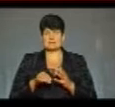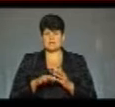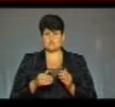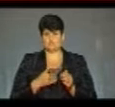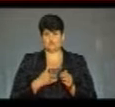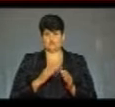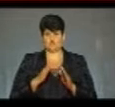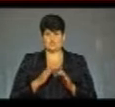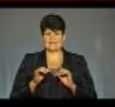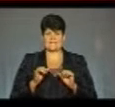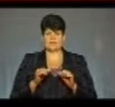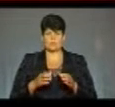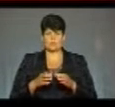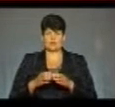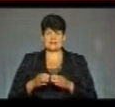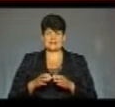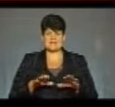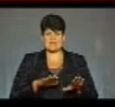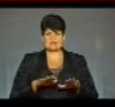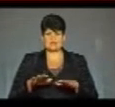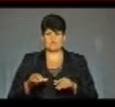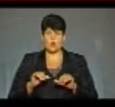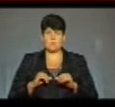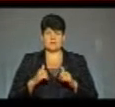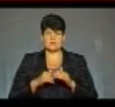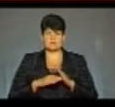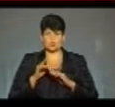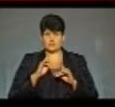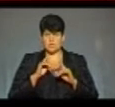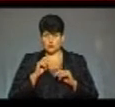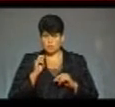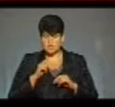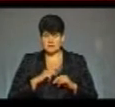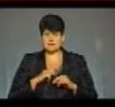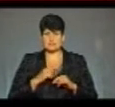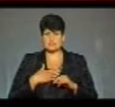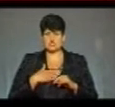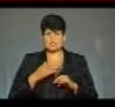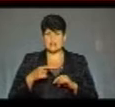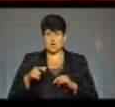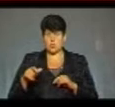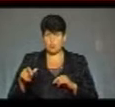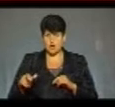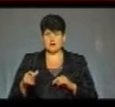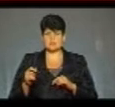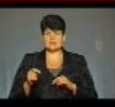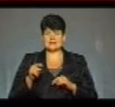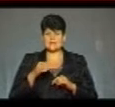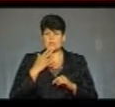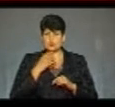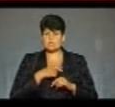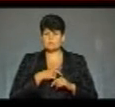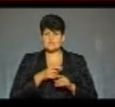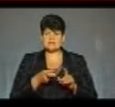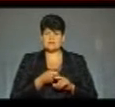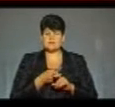претендують на посади, керівні посади в комітетах Верховної Ради України. Ось наші тернополяни, тобто ті народні депутати, які пов'язані